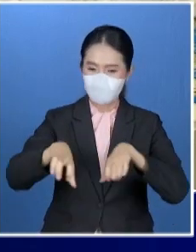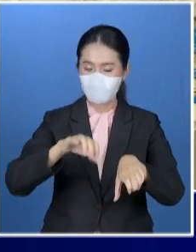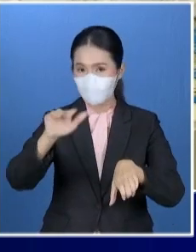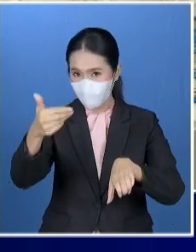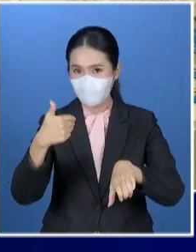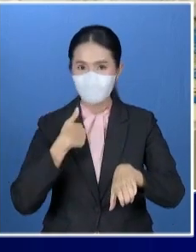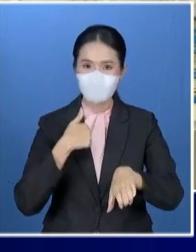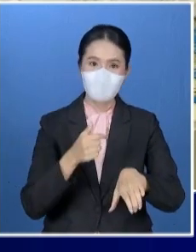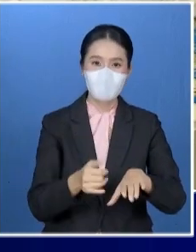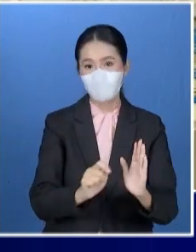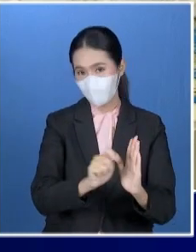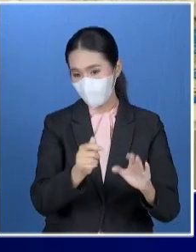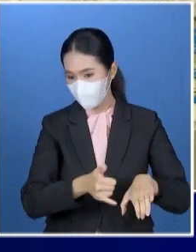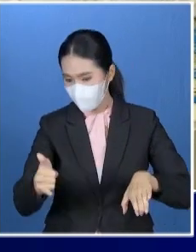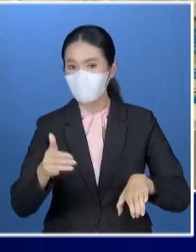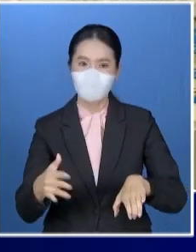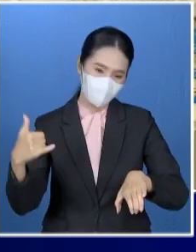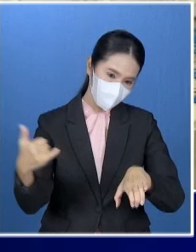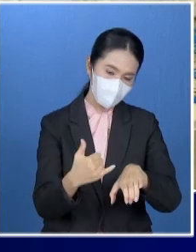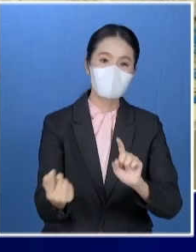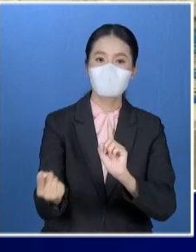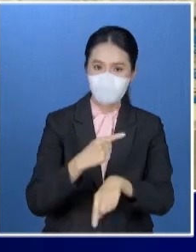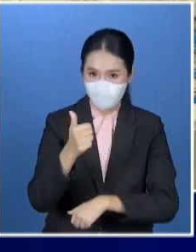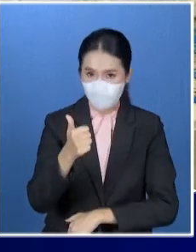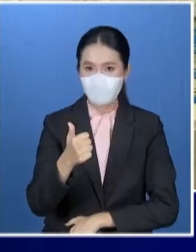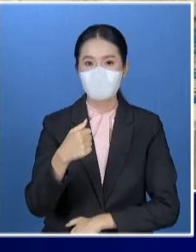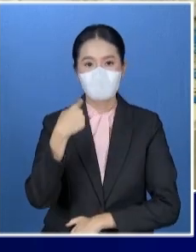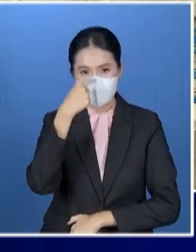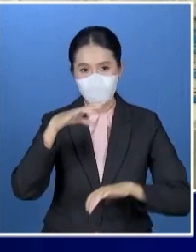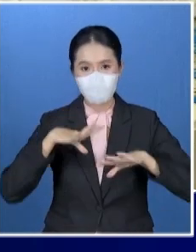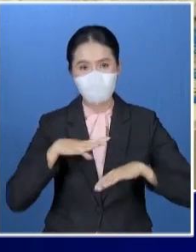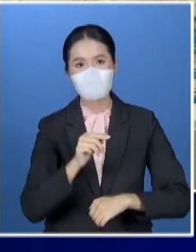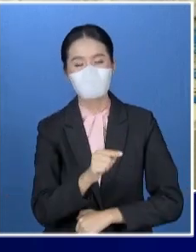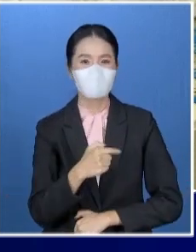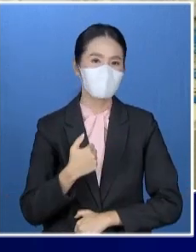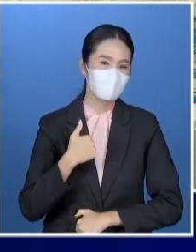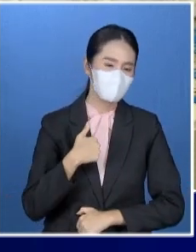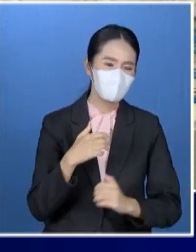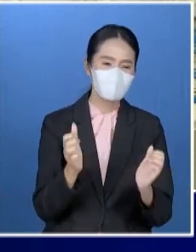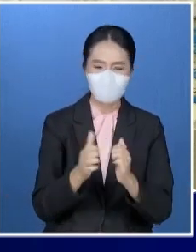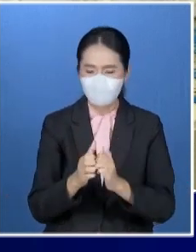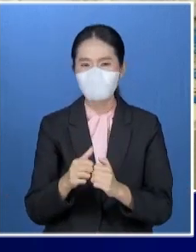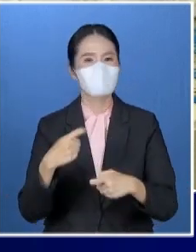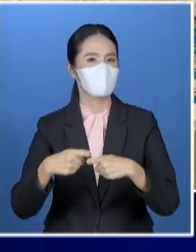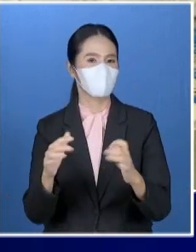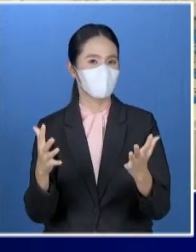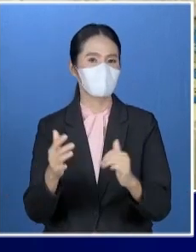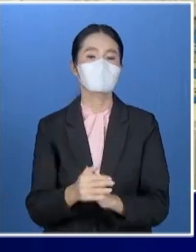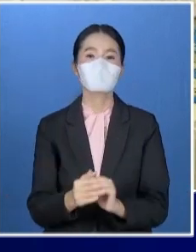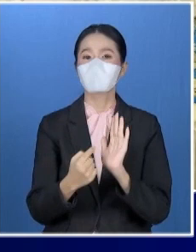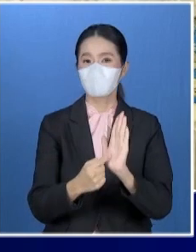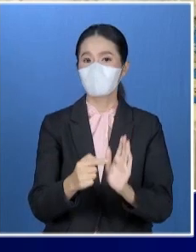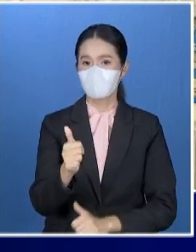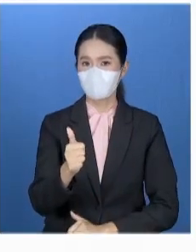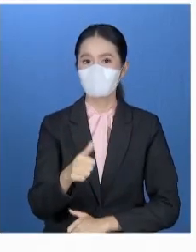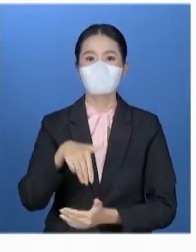จะมีคนออกแล้วเราถึงจะให้เข้าเพื่อว่าให้ผู้ที่เข้ามาพักอยู่ที่นี่ไม่อยู่ในสภาพที่อาจจนเกินไป ที่นี่เป็นตัวอย่างที่ดี